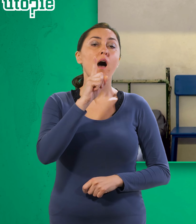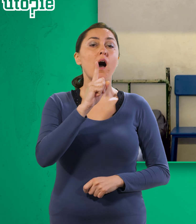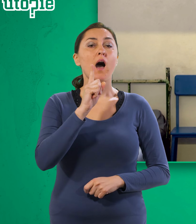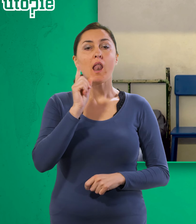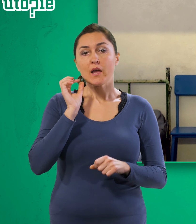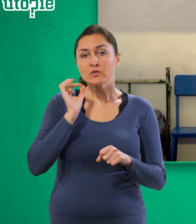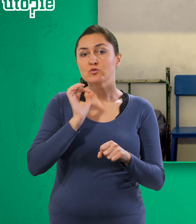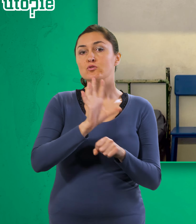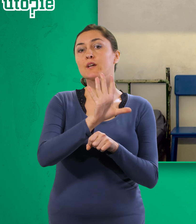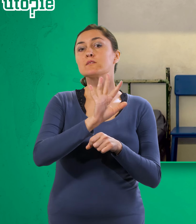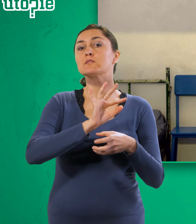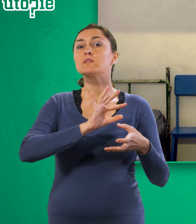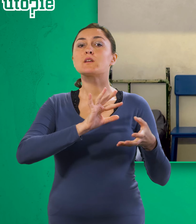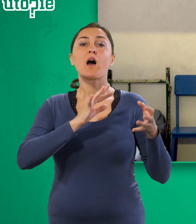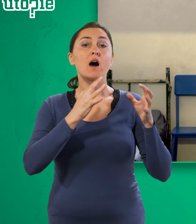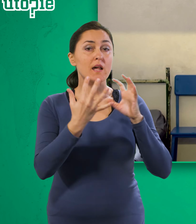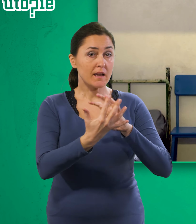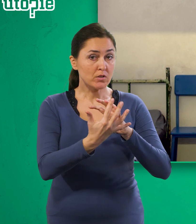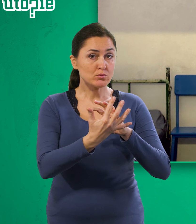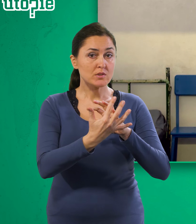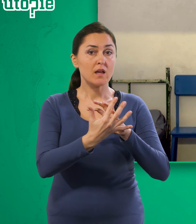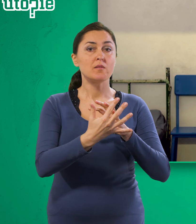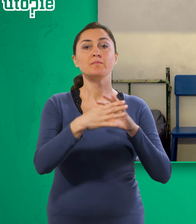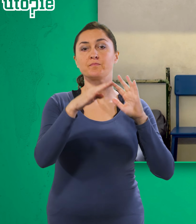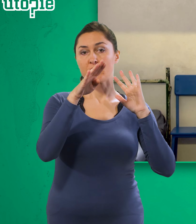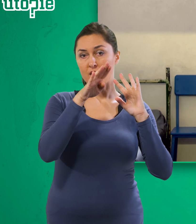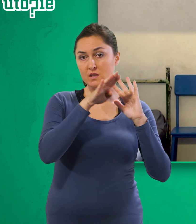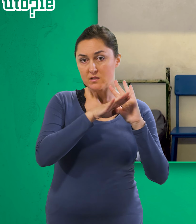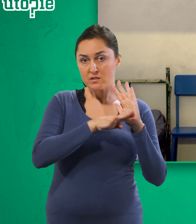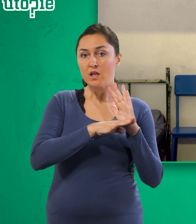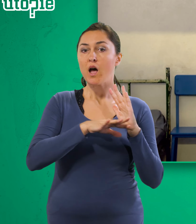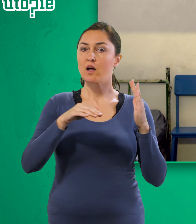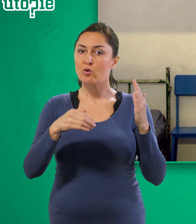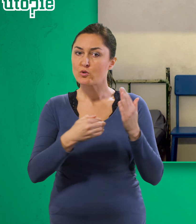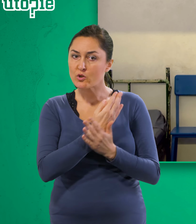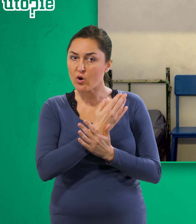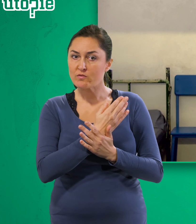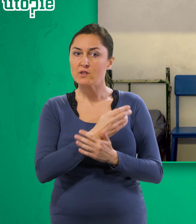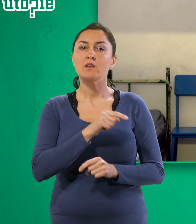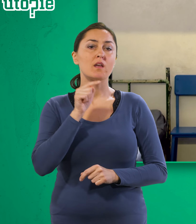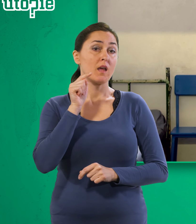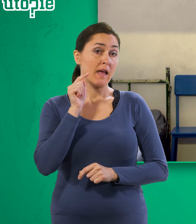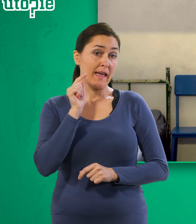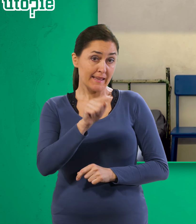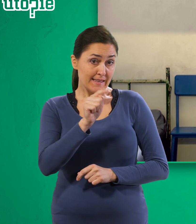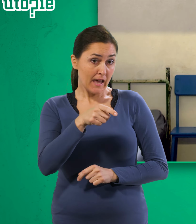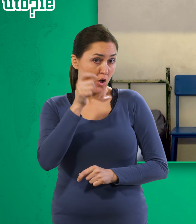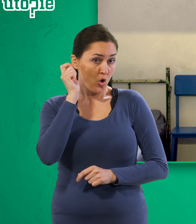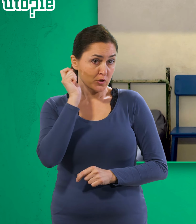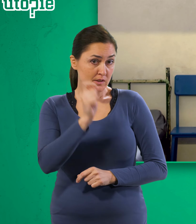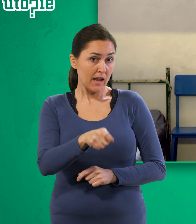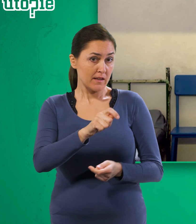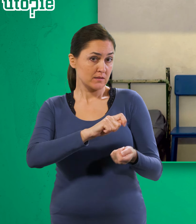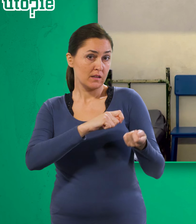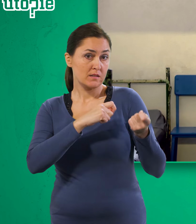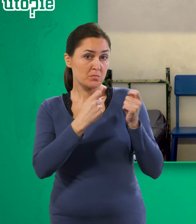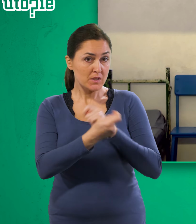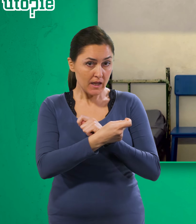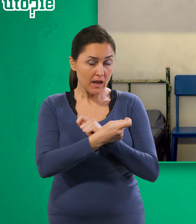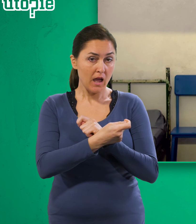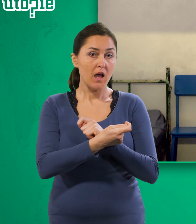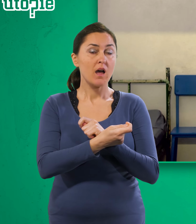který dostal na konci doby totality trest smrti. Unikl zhruba o